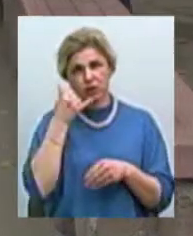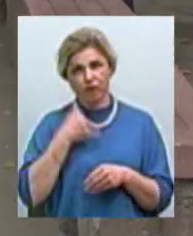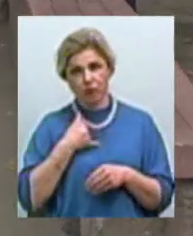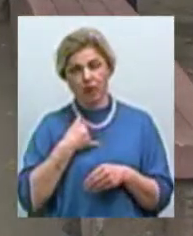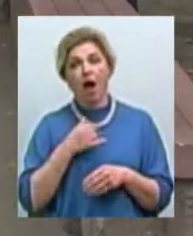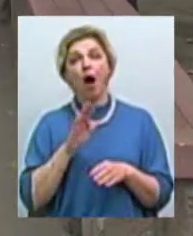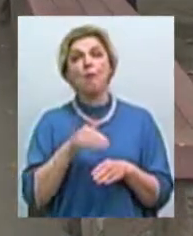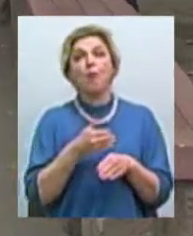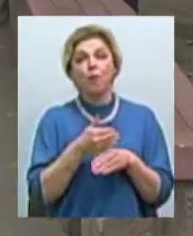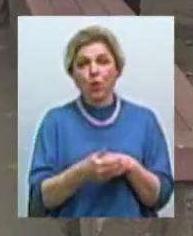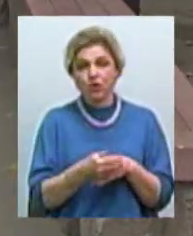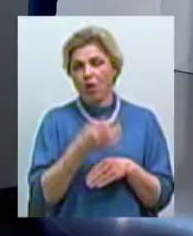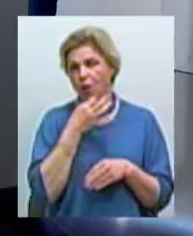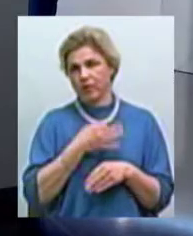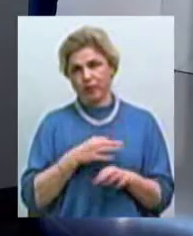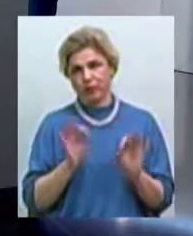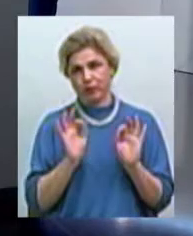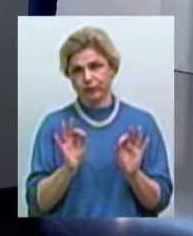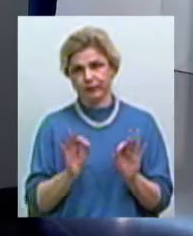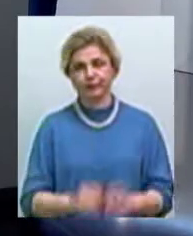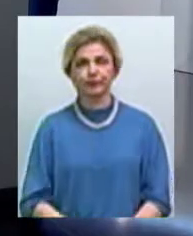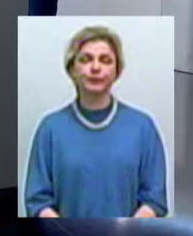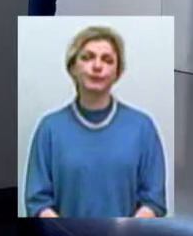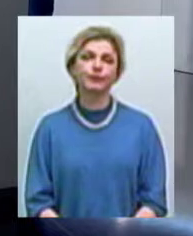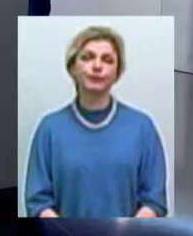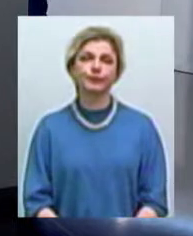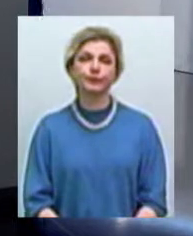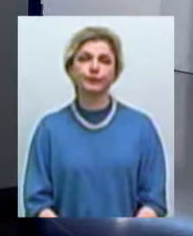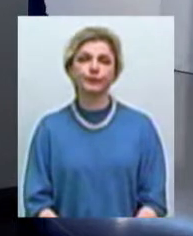на дзвінки Віктор Міроненко не відповів.